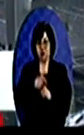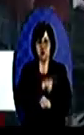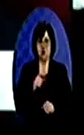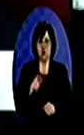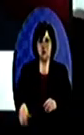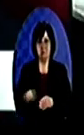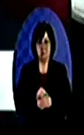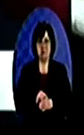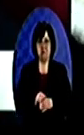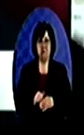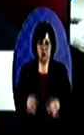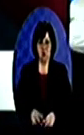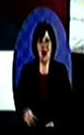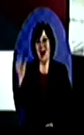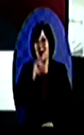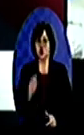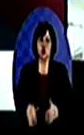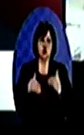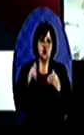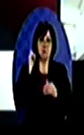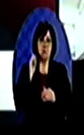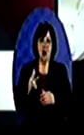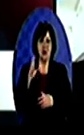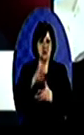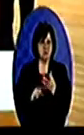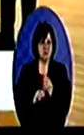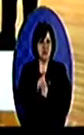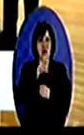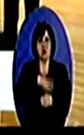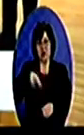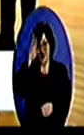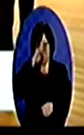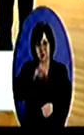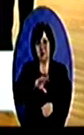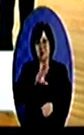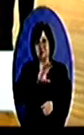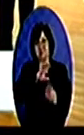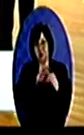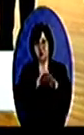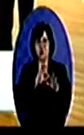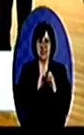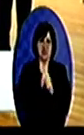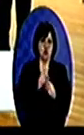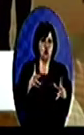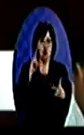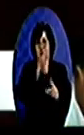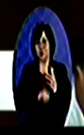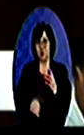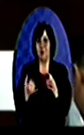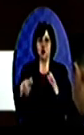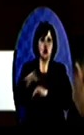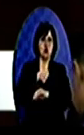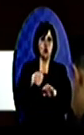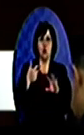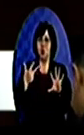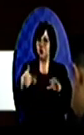бэлтгэсэн. Энэ онд Азийн хөгжлийн банкны шугамар эрүүл мэндийн салбарт хэдийн томоохон хөрөнгө оруулалт хийгдэх юм байна. Тухайлбал нийцлийн 3 дүрэгт жишиг эмнэлэг